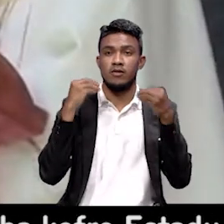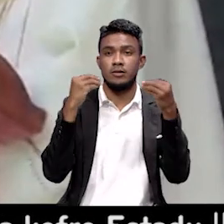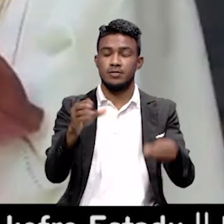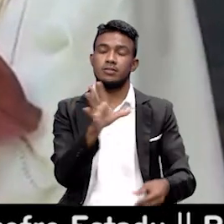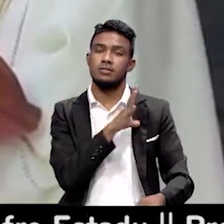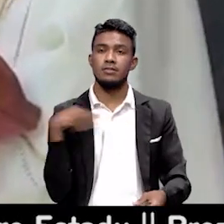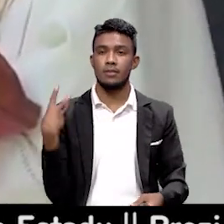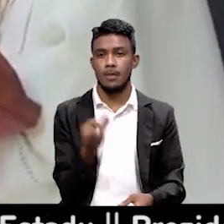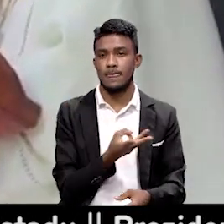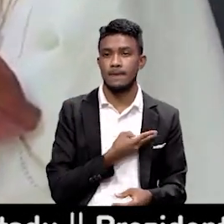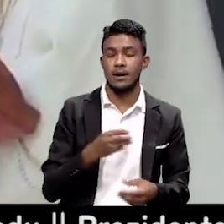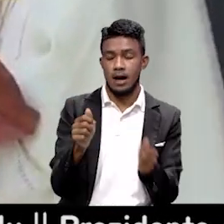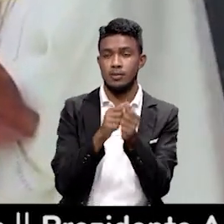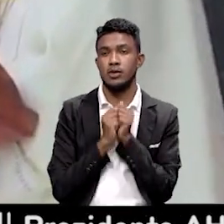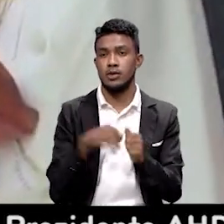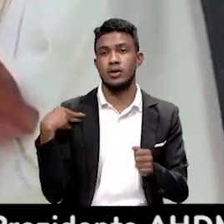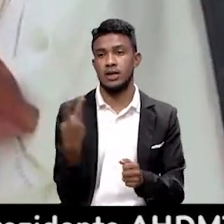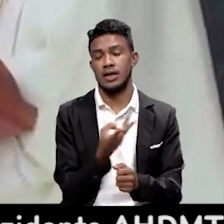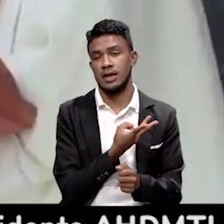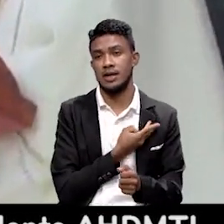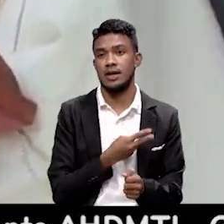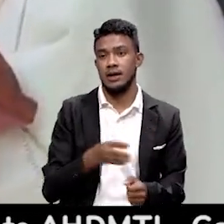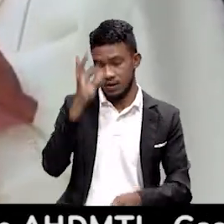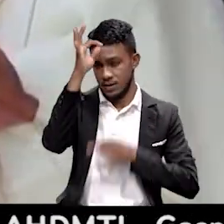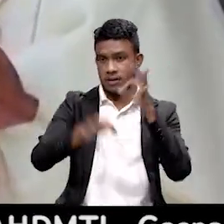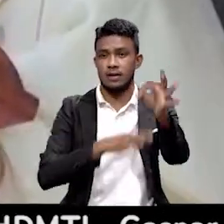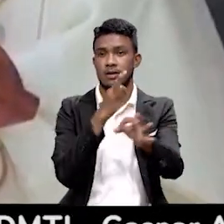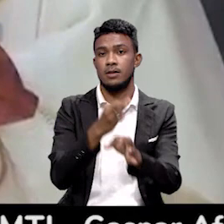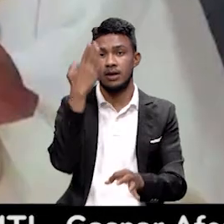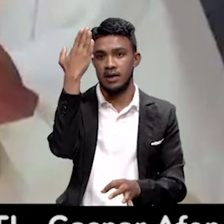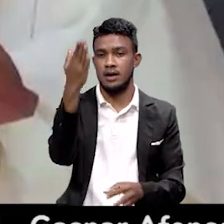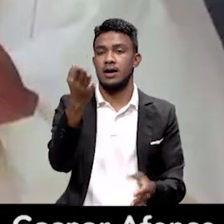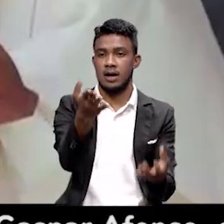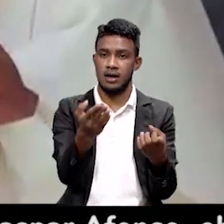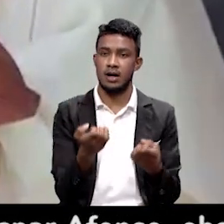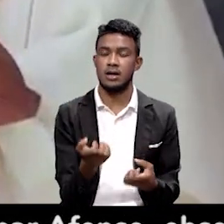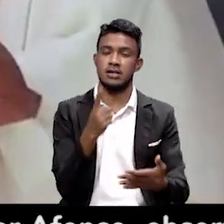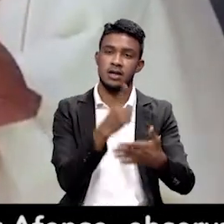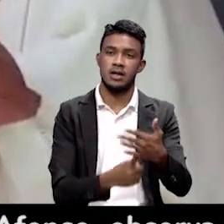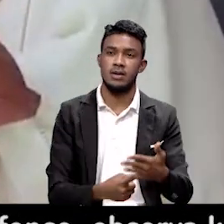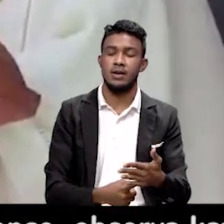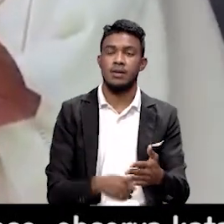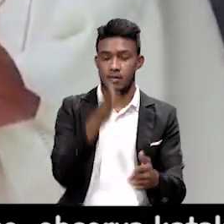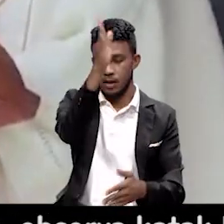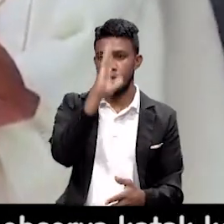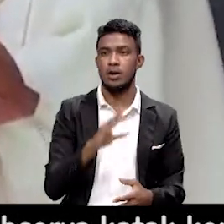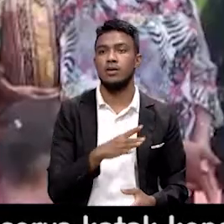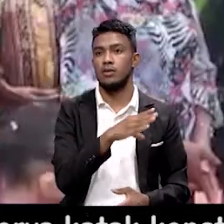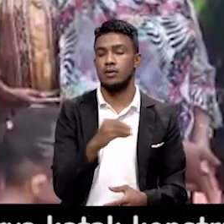kata niase akompanya ita se ita ne fiel bania bani hakarak sira ba no no bania